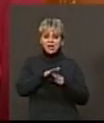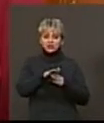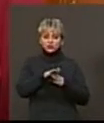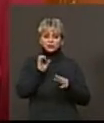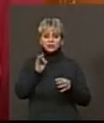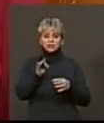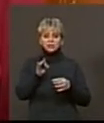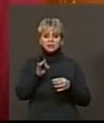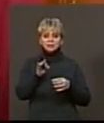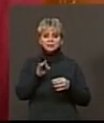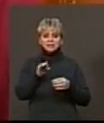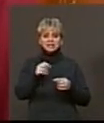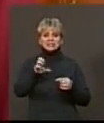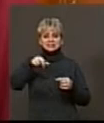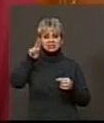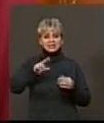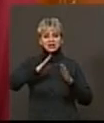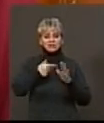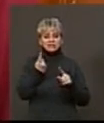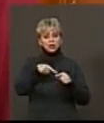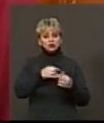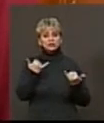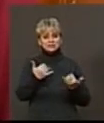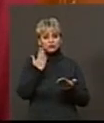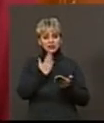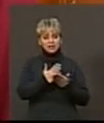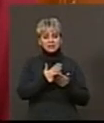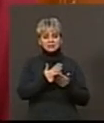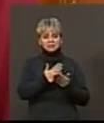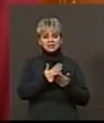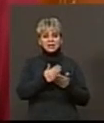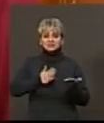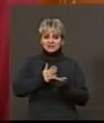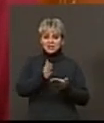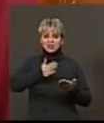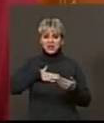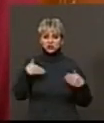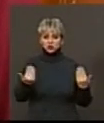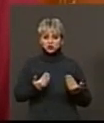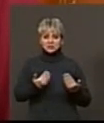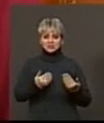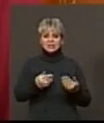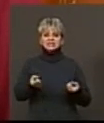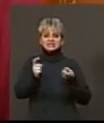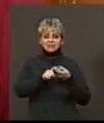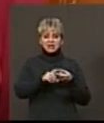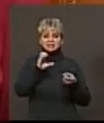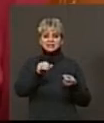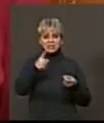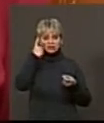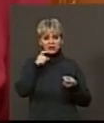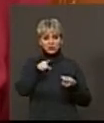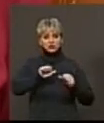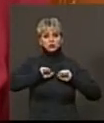и социальные вызовы, которые сегодня есть в сфере нашей жизни, связанные и с